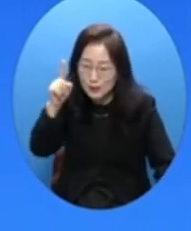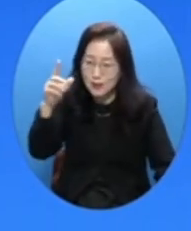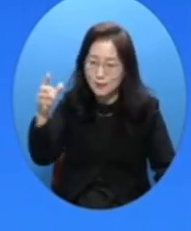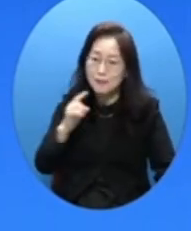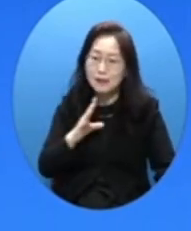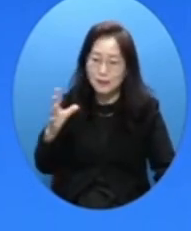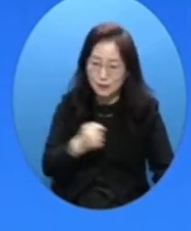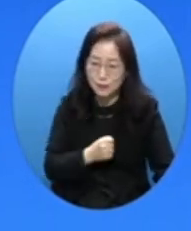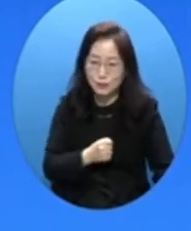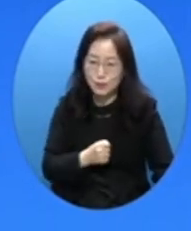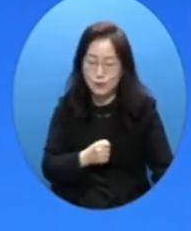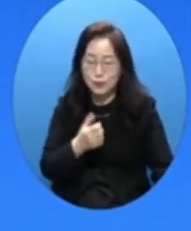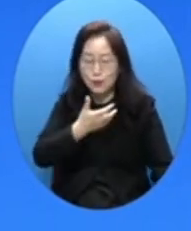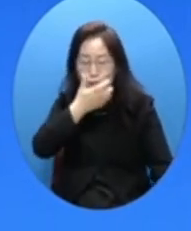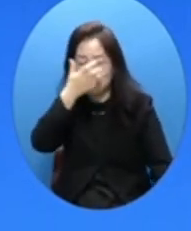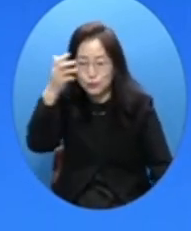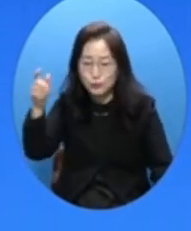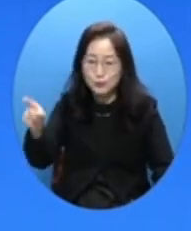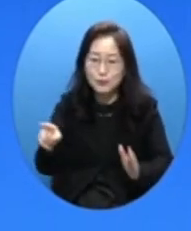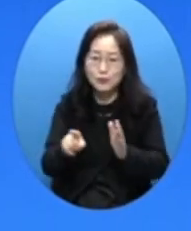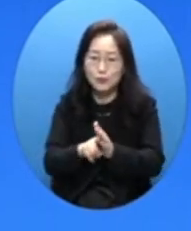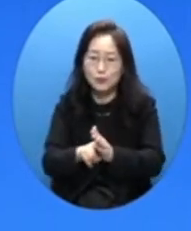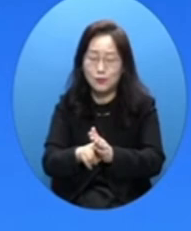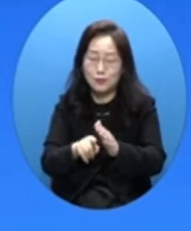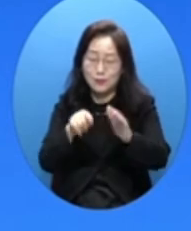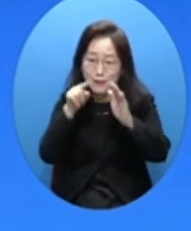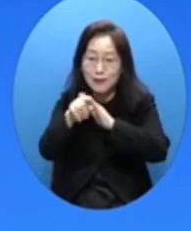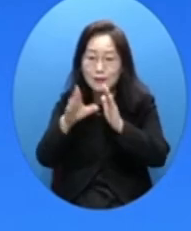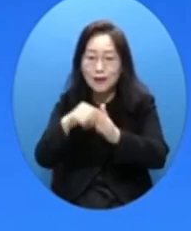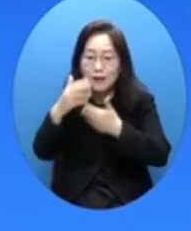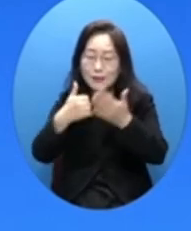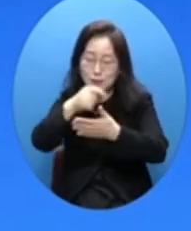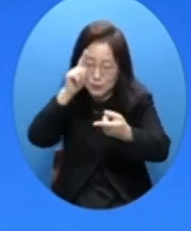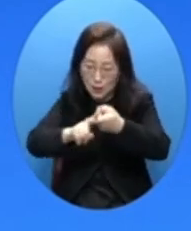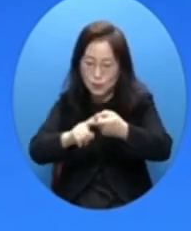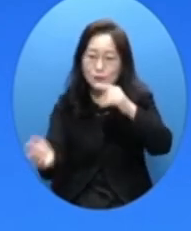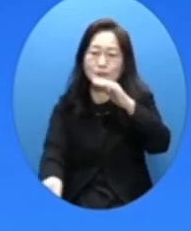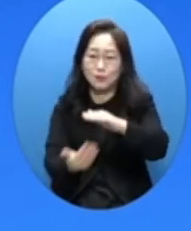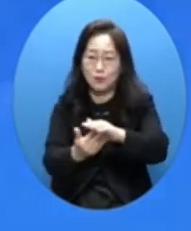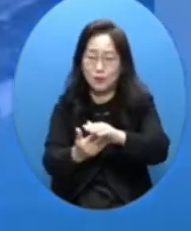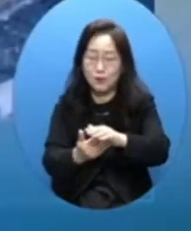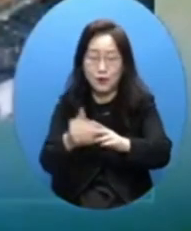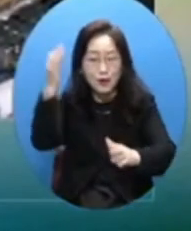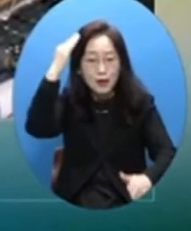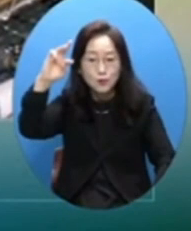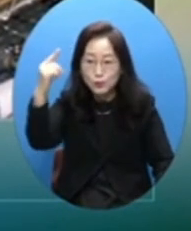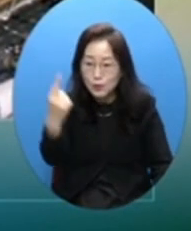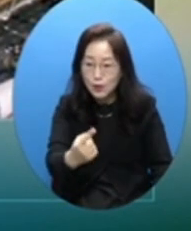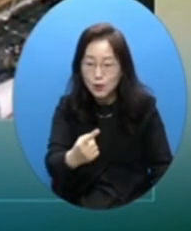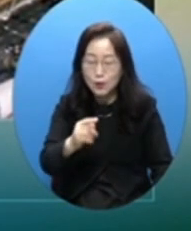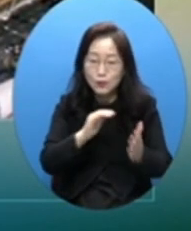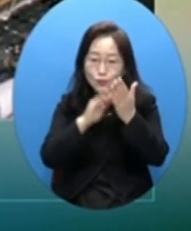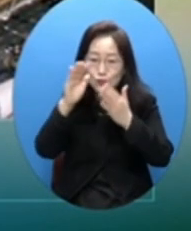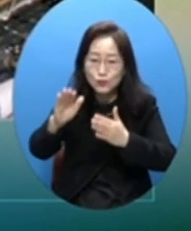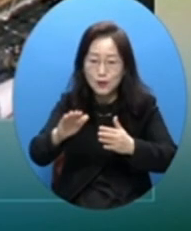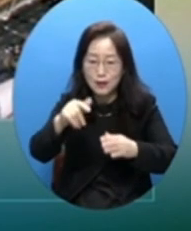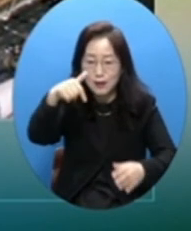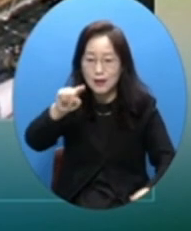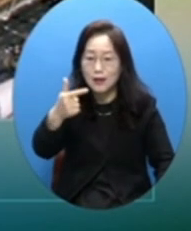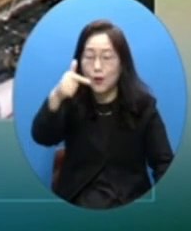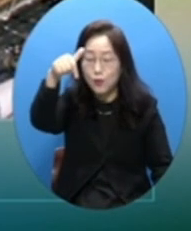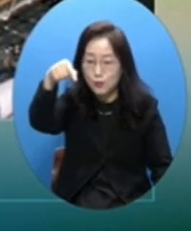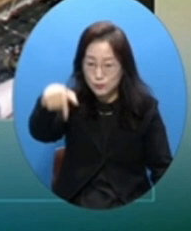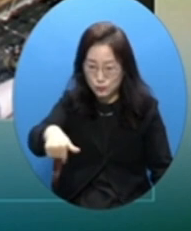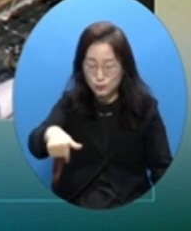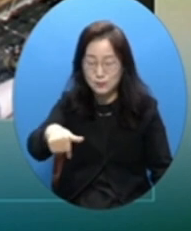것입니다 꿈꾸고 믿고 나아갔을 때 하나님께서 꿈을 이루어 주셨습니다 귀국한 후에 건국대학교 교수와 부총장을